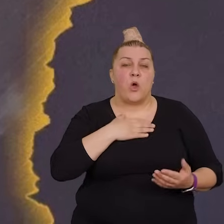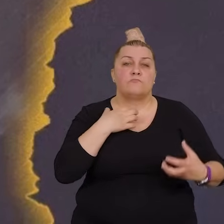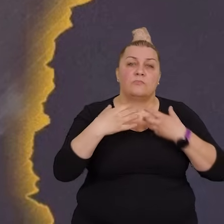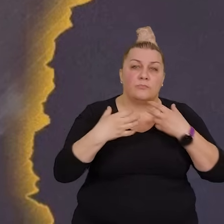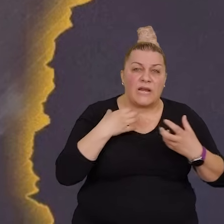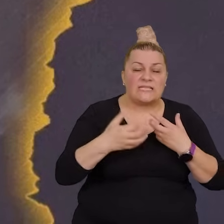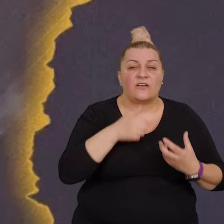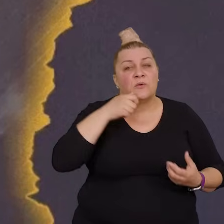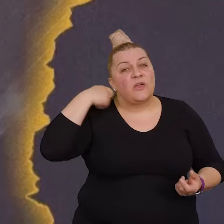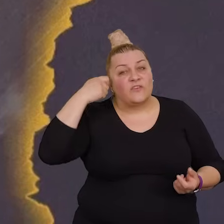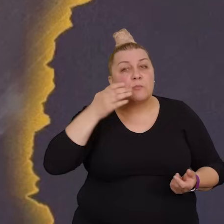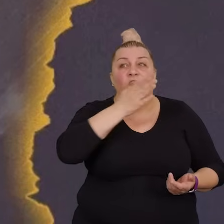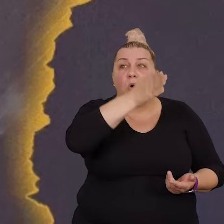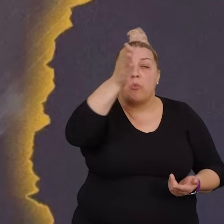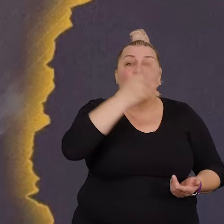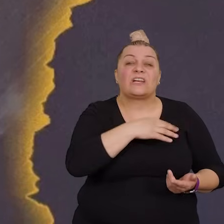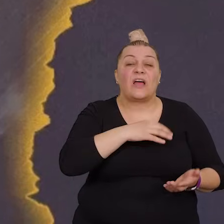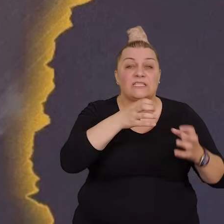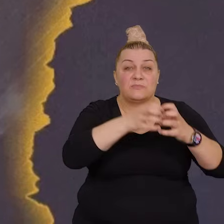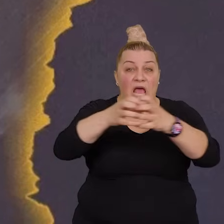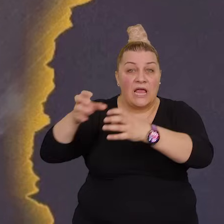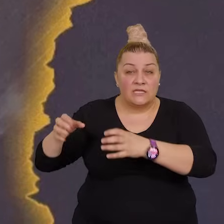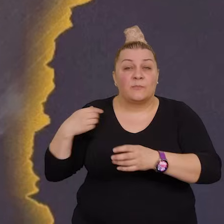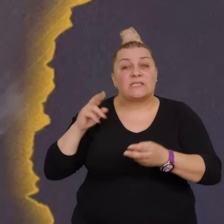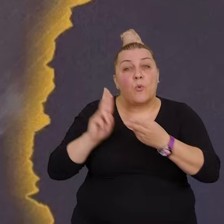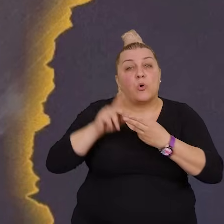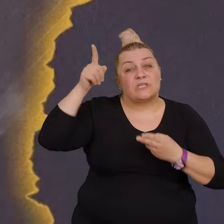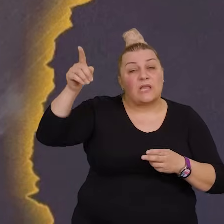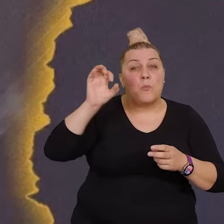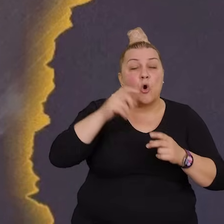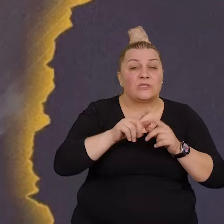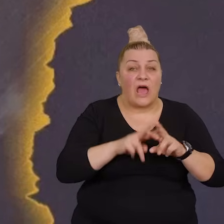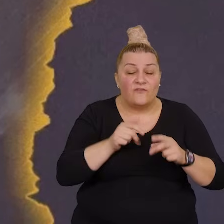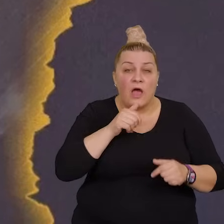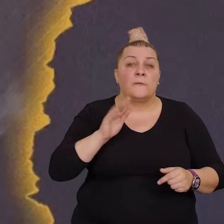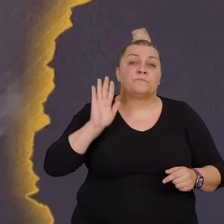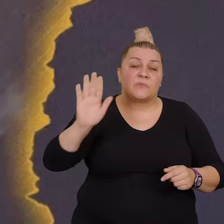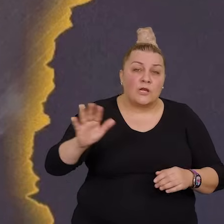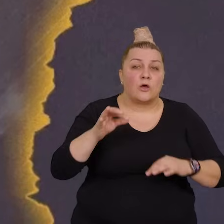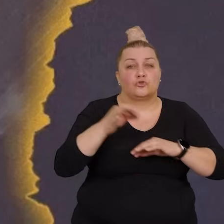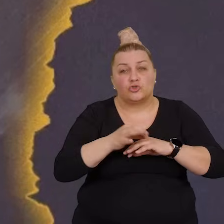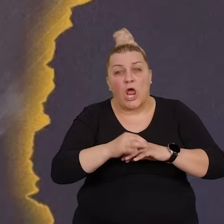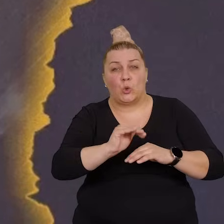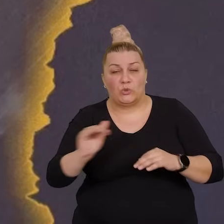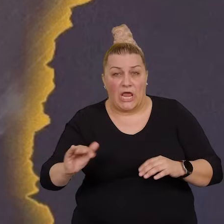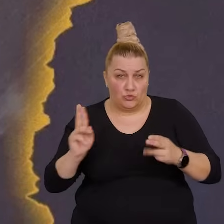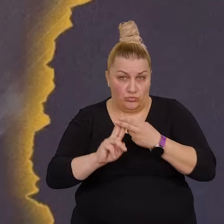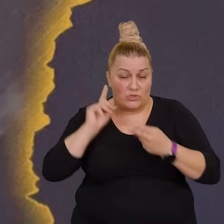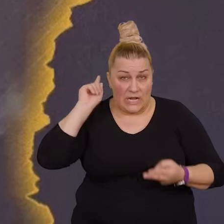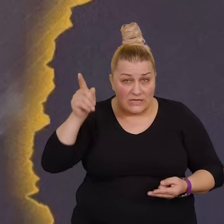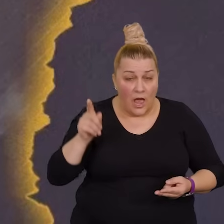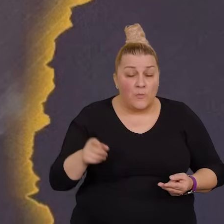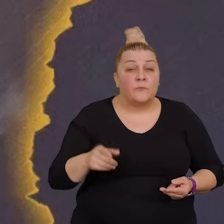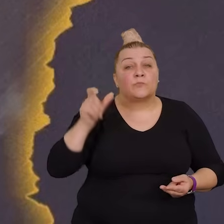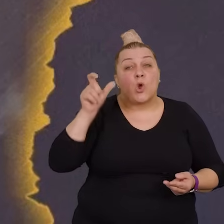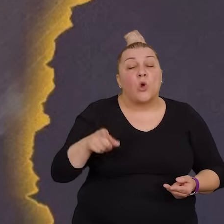sa filmovima po hrvatskim zajednicama i tako sam ga upoznao u Otavi. I njega, brata mu Milu i gospodinu Đuru, njegovu suprugu, djecu.